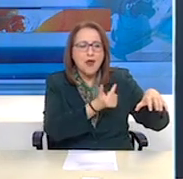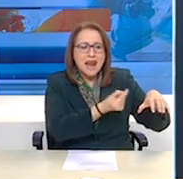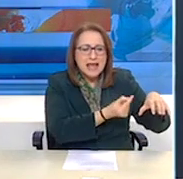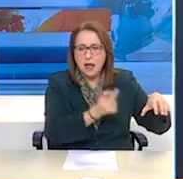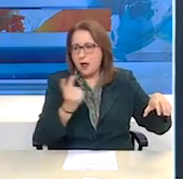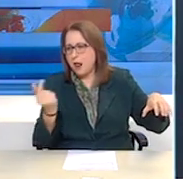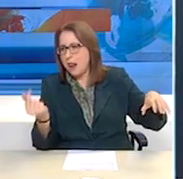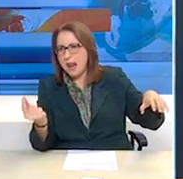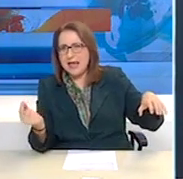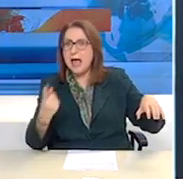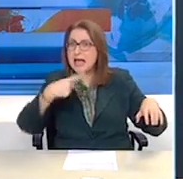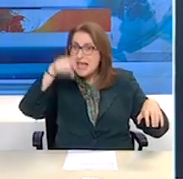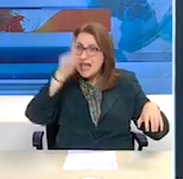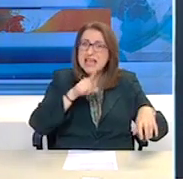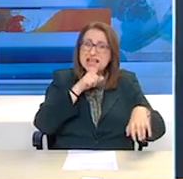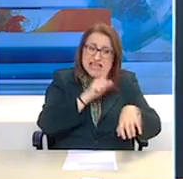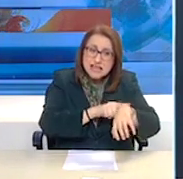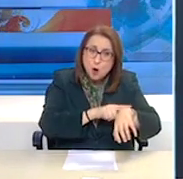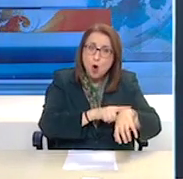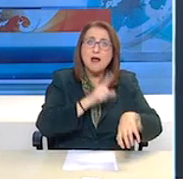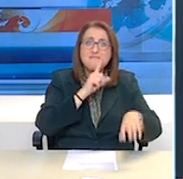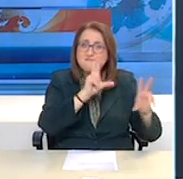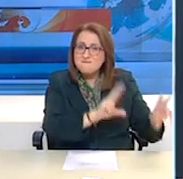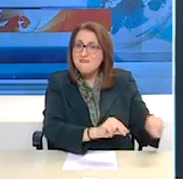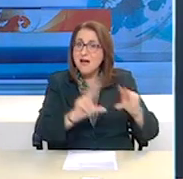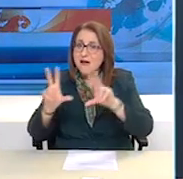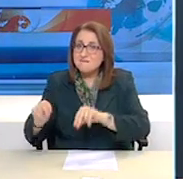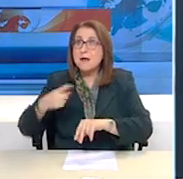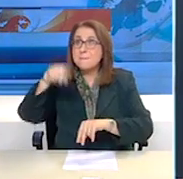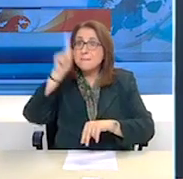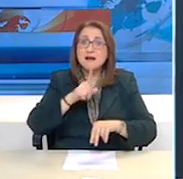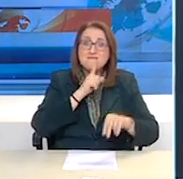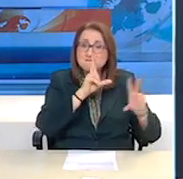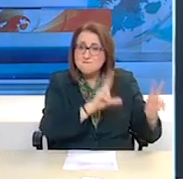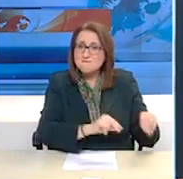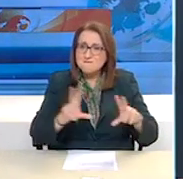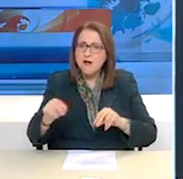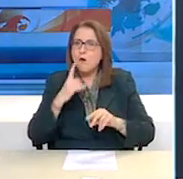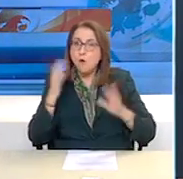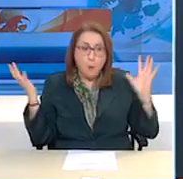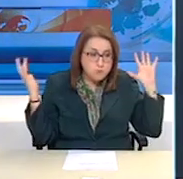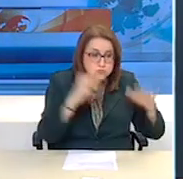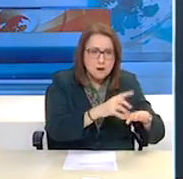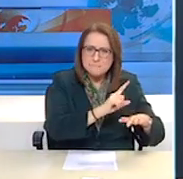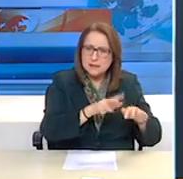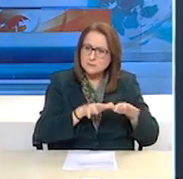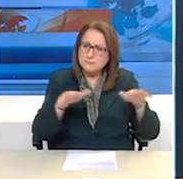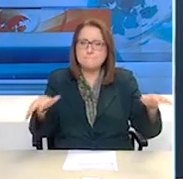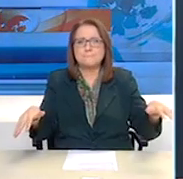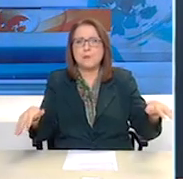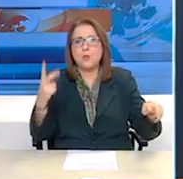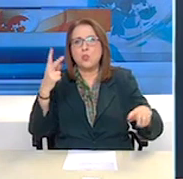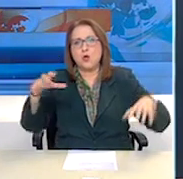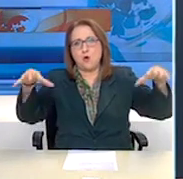ίδια μέρα και τις ίδιες ώρες για την αποφυγή του οποιοδήποτε συγχρονισμού. Επίσης, στο πλαίσιο του περιορισμού